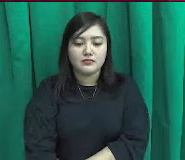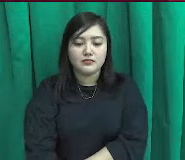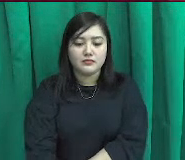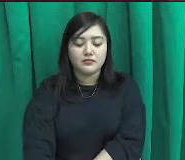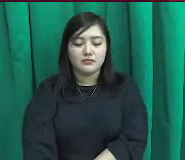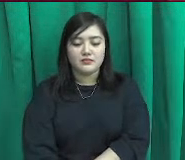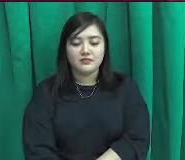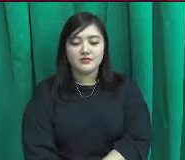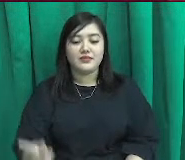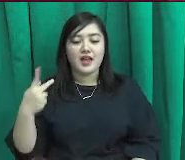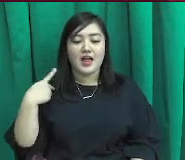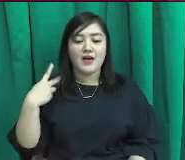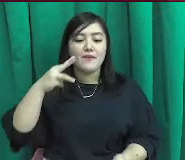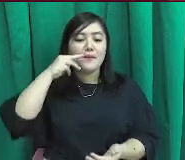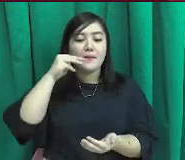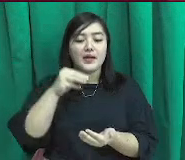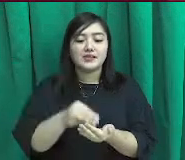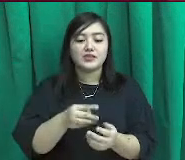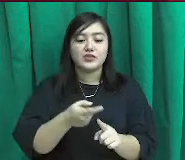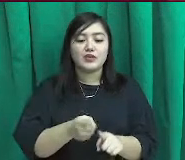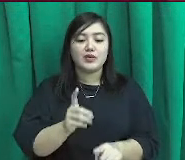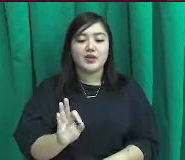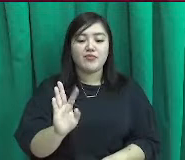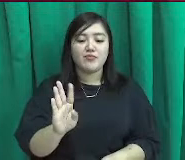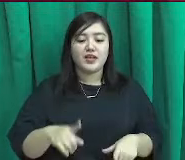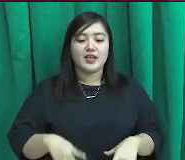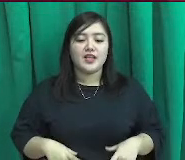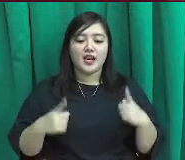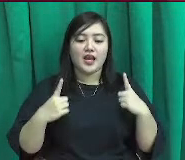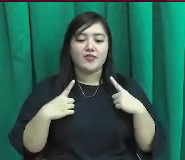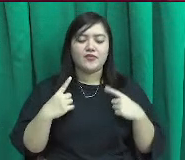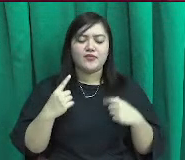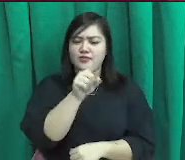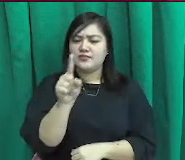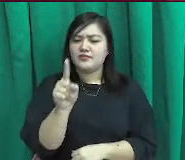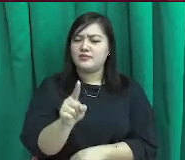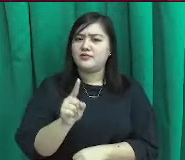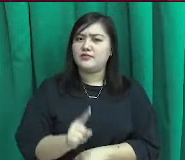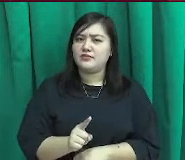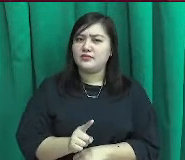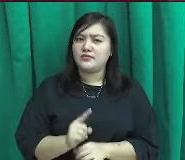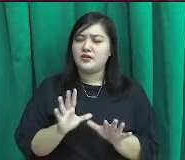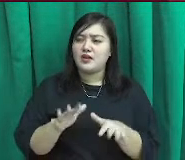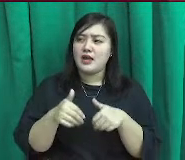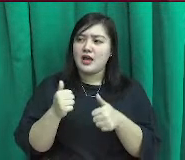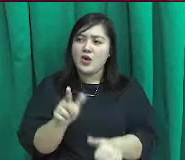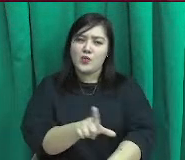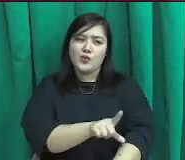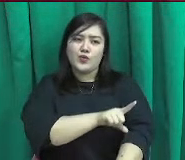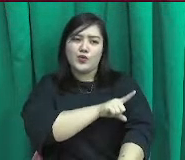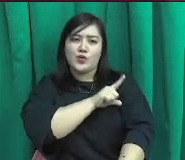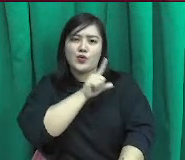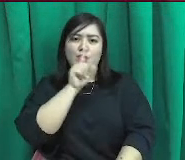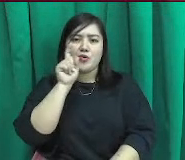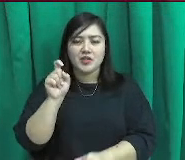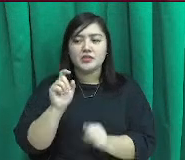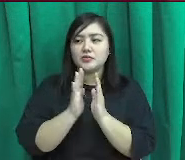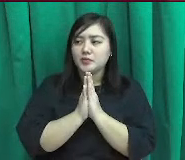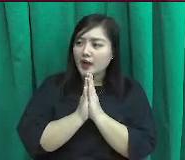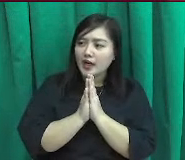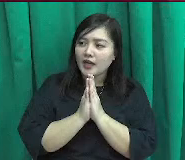Kabariba. Yan, maganda. Ito sabi niya rito, how long po ang panalangin if kung ganun pa rin po?